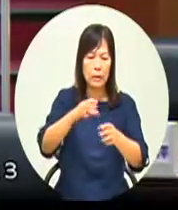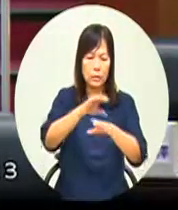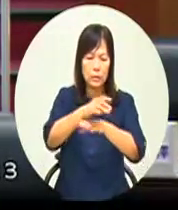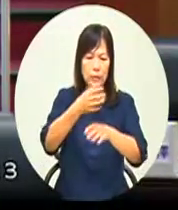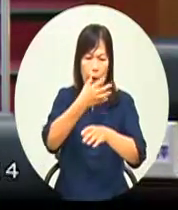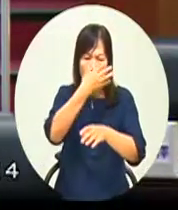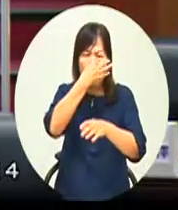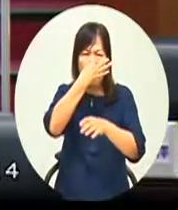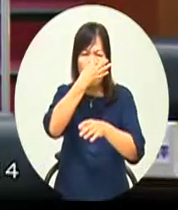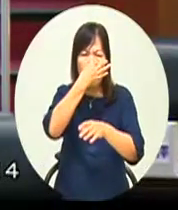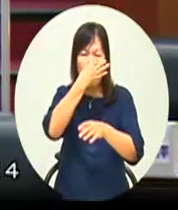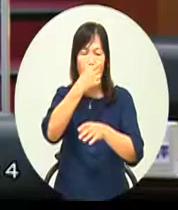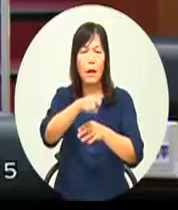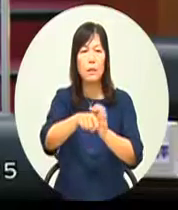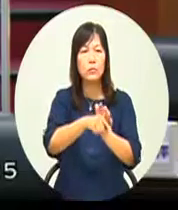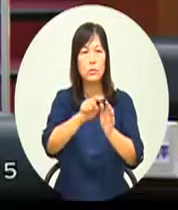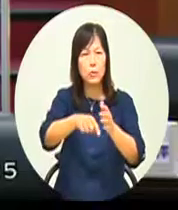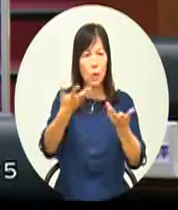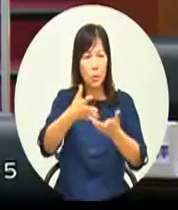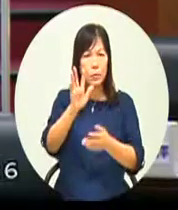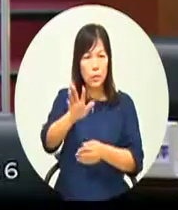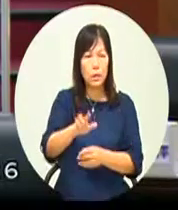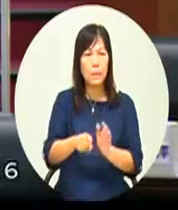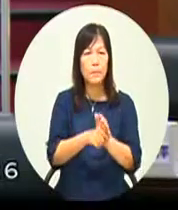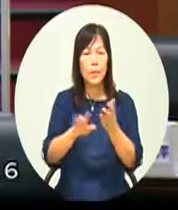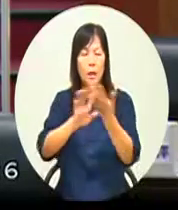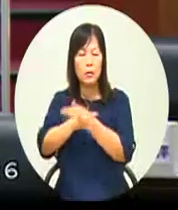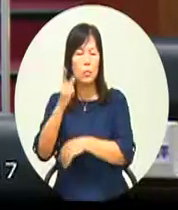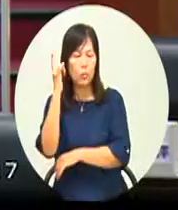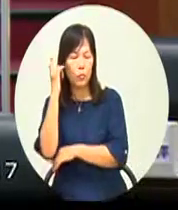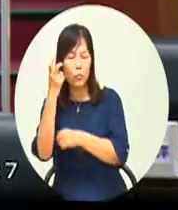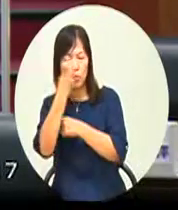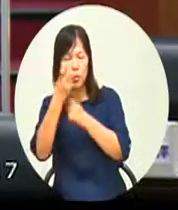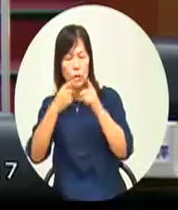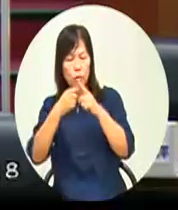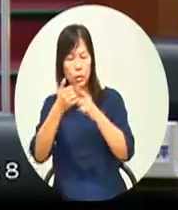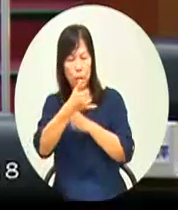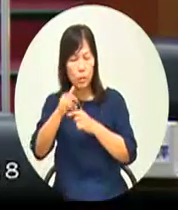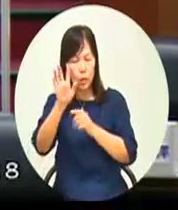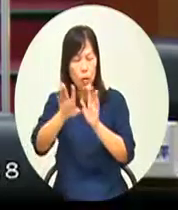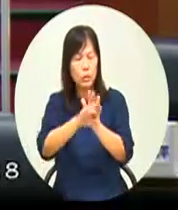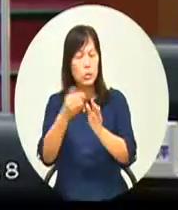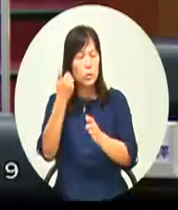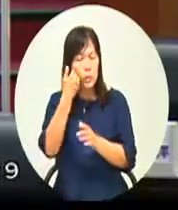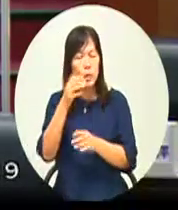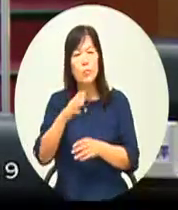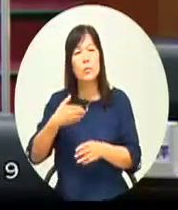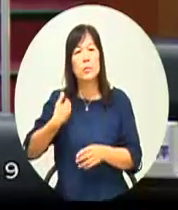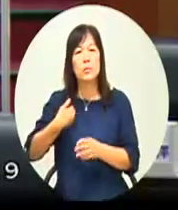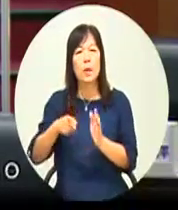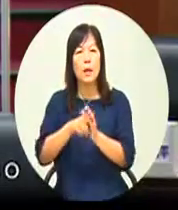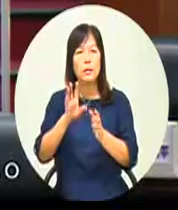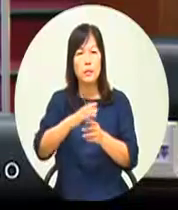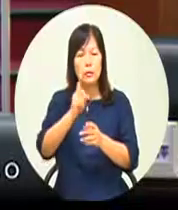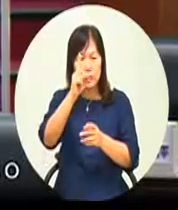有一个这样的案子。然后他说现场有保全人员，也不知道是我们轻轨还是台北人，说那不止一件像这样的